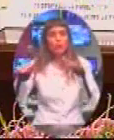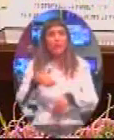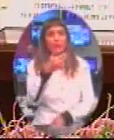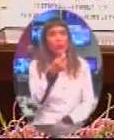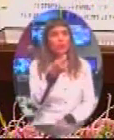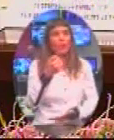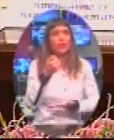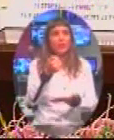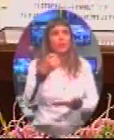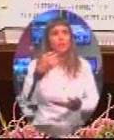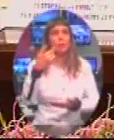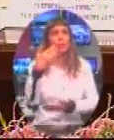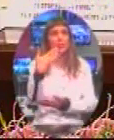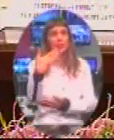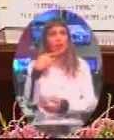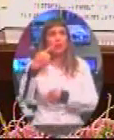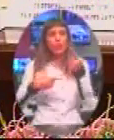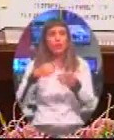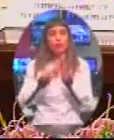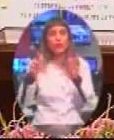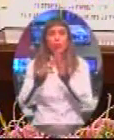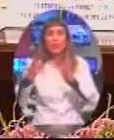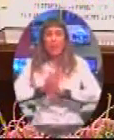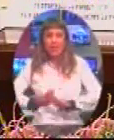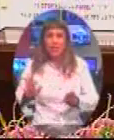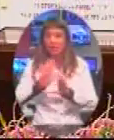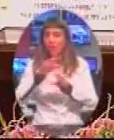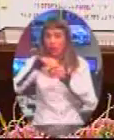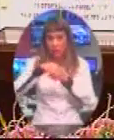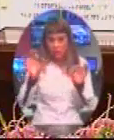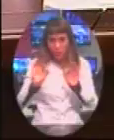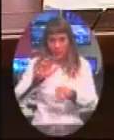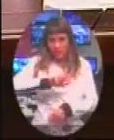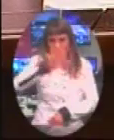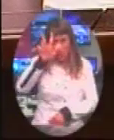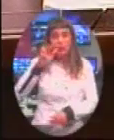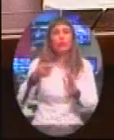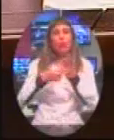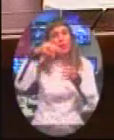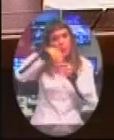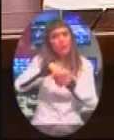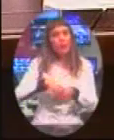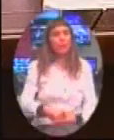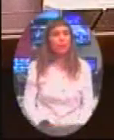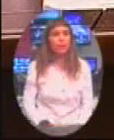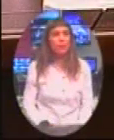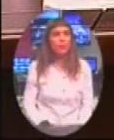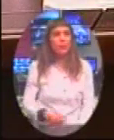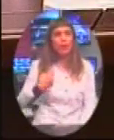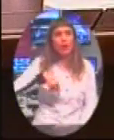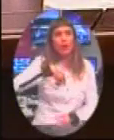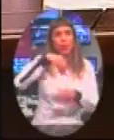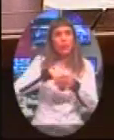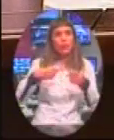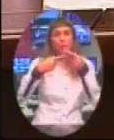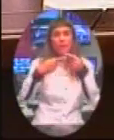לשנים 17-18 בלי שהתוכנית הלאומית לצפון נמצאת בפנים, התוכנית הלאומית לצפון תהיה בפנים נקודה. אנחנו לפחות בוועדה הזאת, חברי